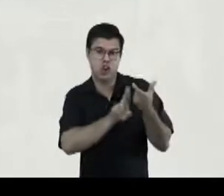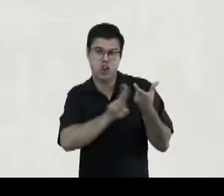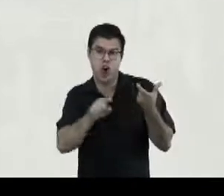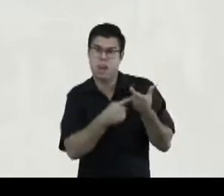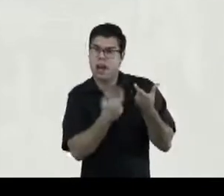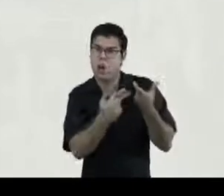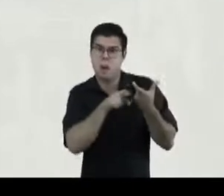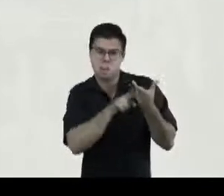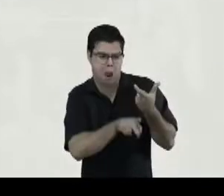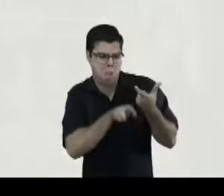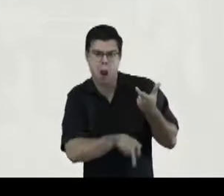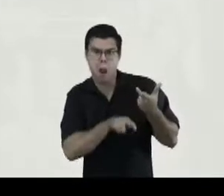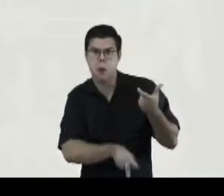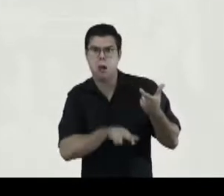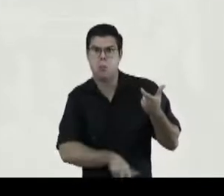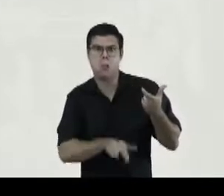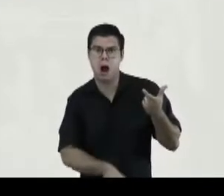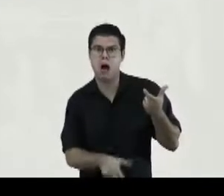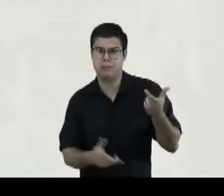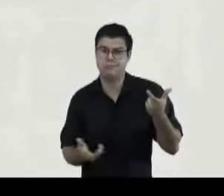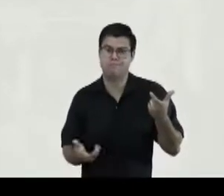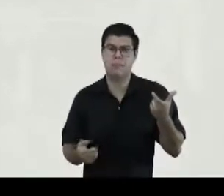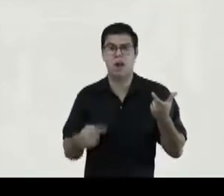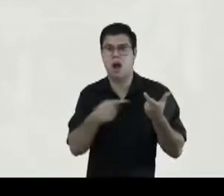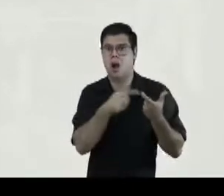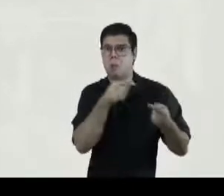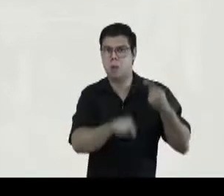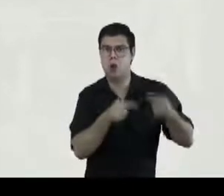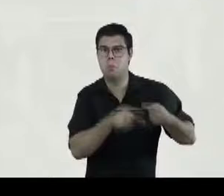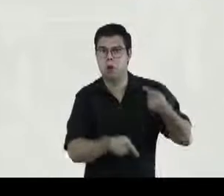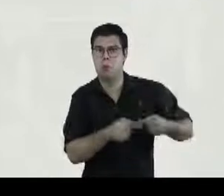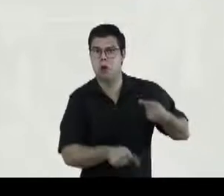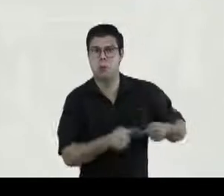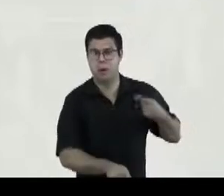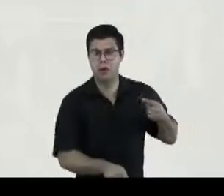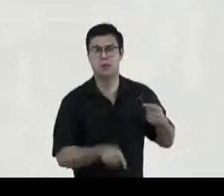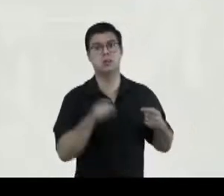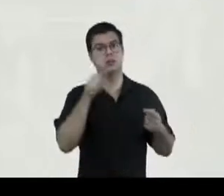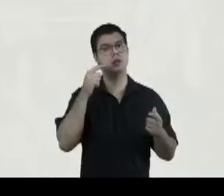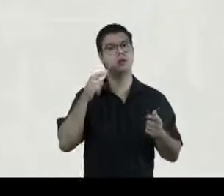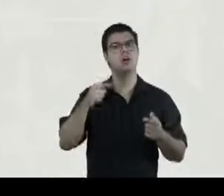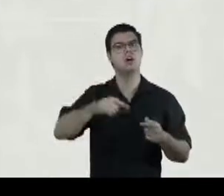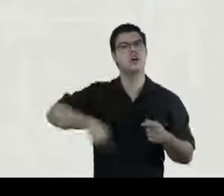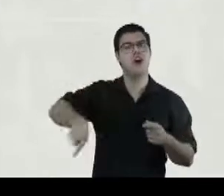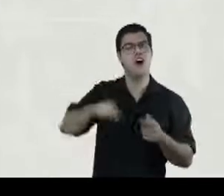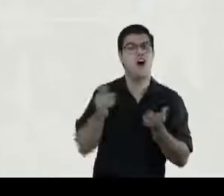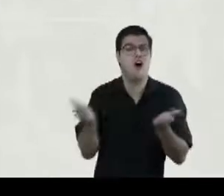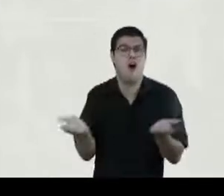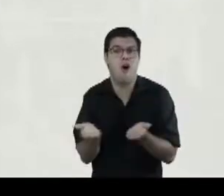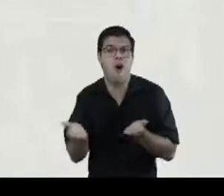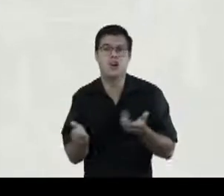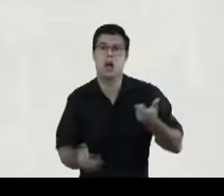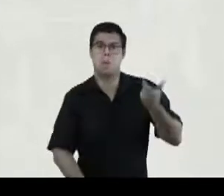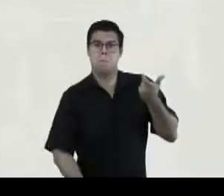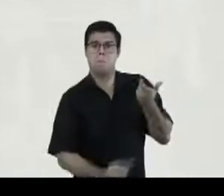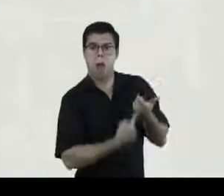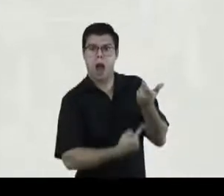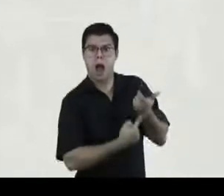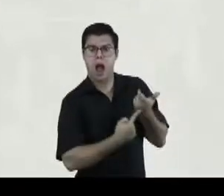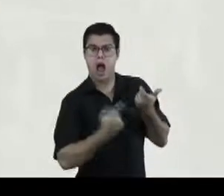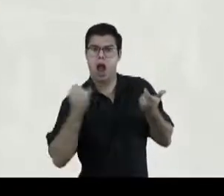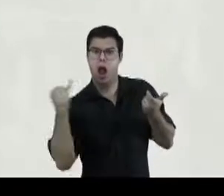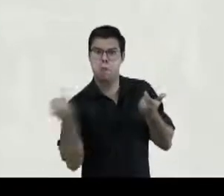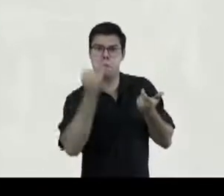pas d'accord. Et finalement, de nos jours, ça n'a plus d'importance. Que je cherche, moi, chercheur, Roville